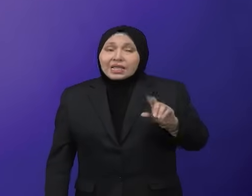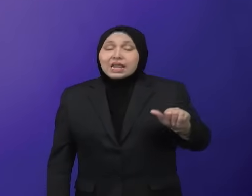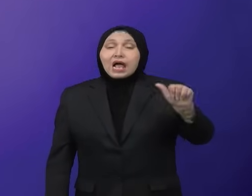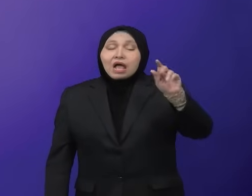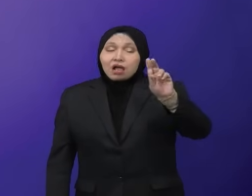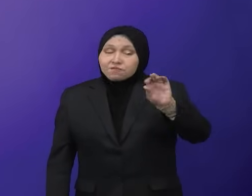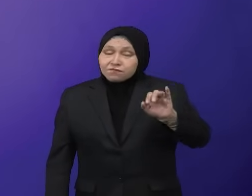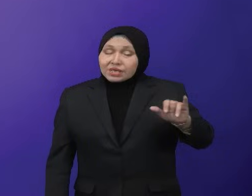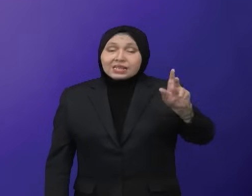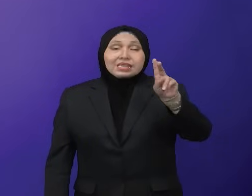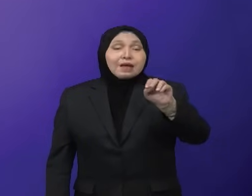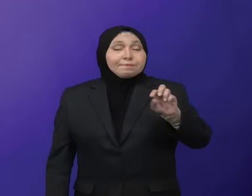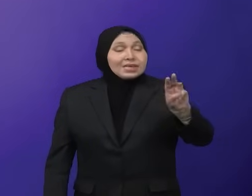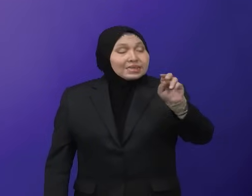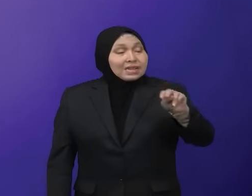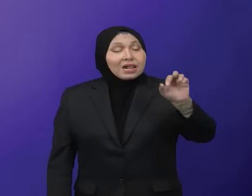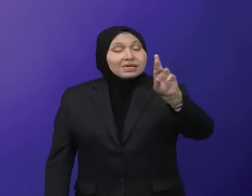mustad'afina minar